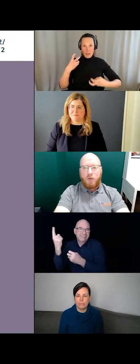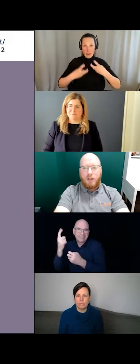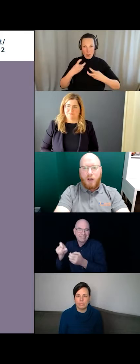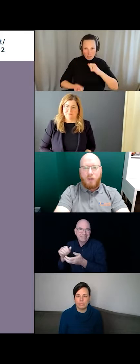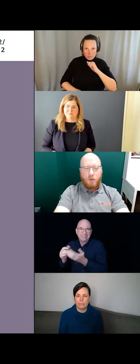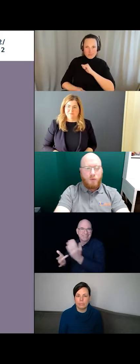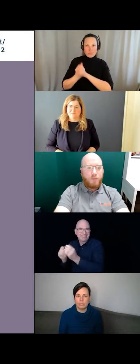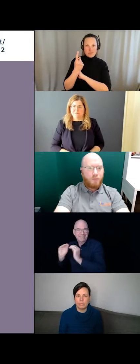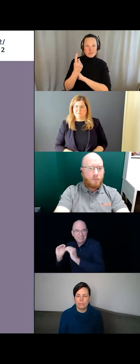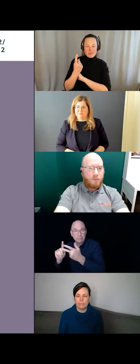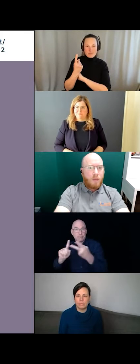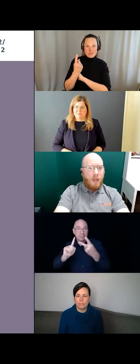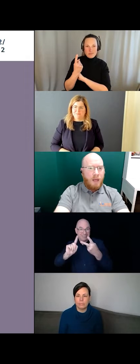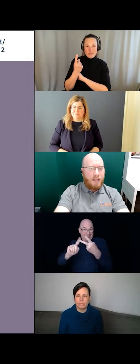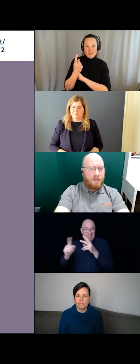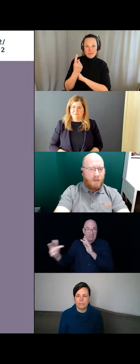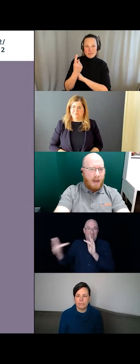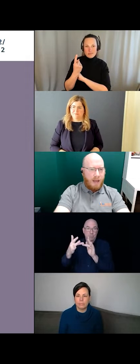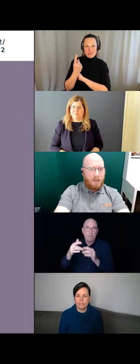On a eu des problèmes de santé.